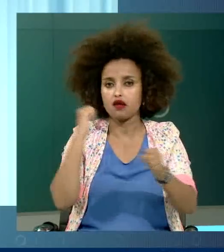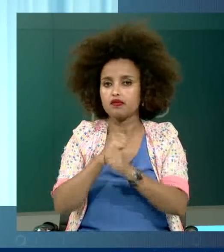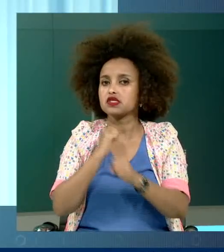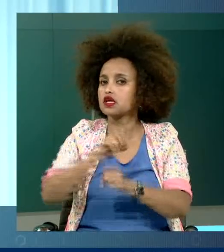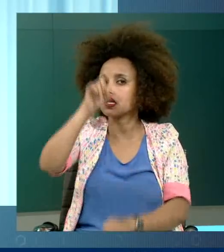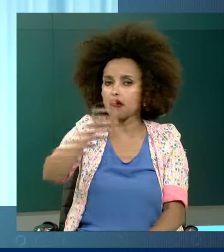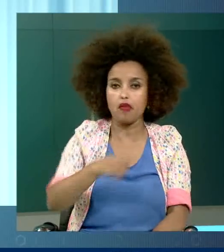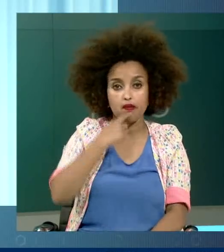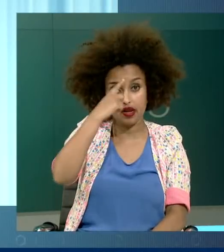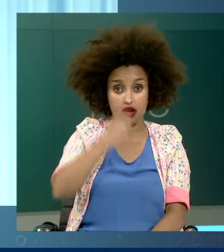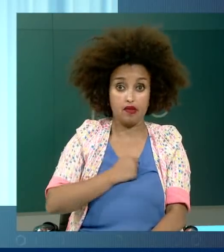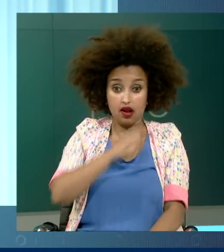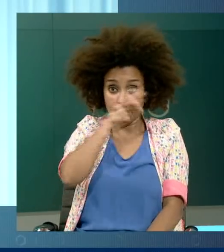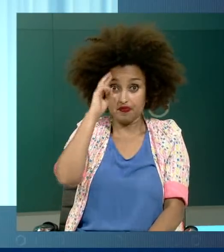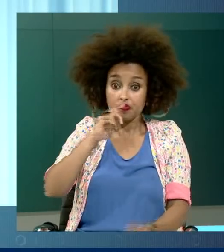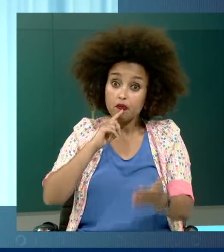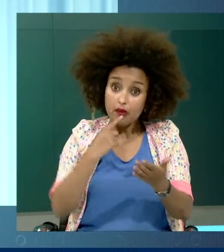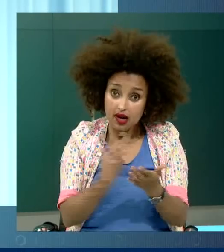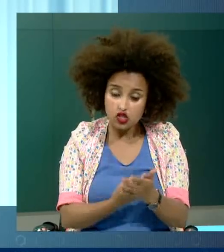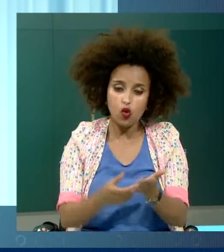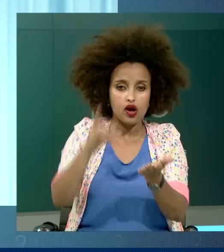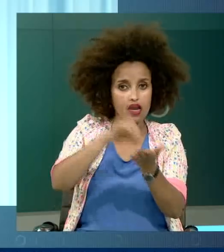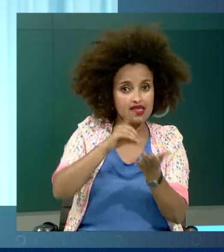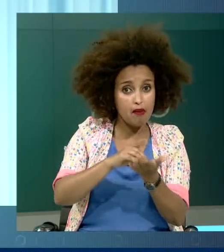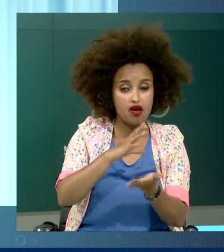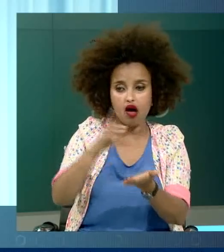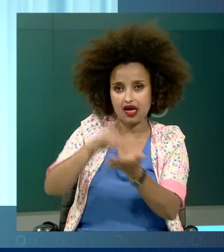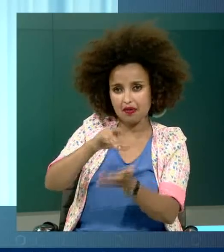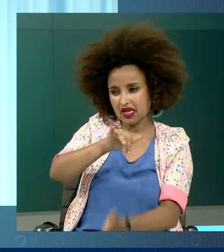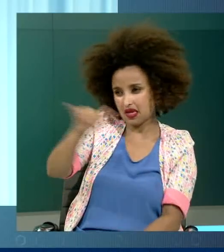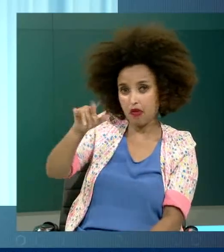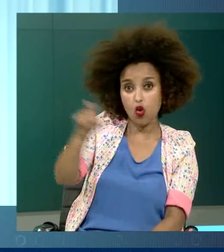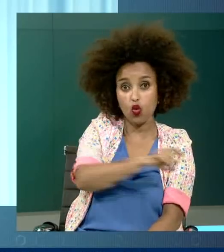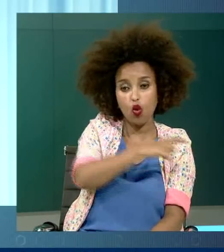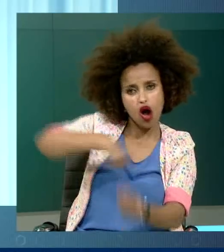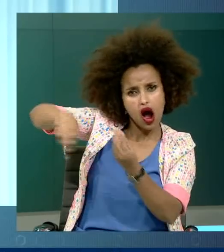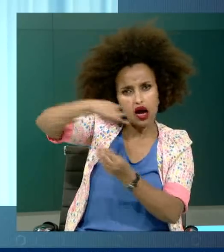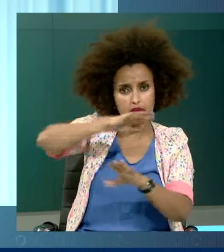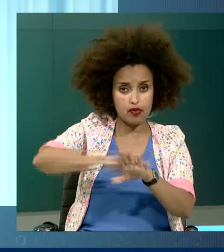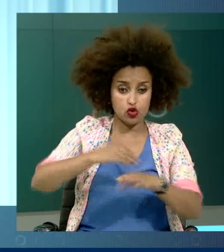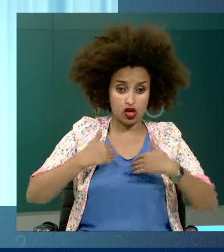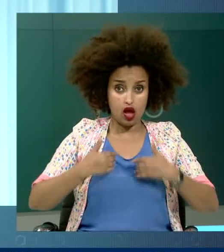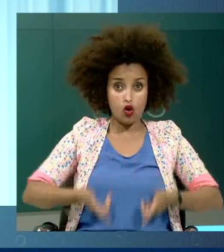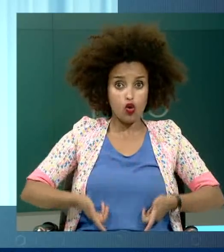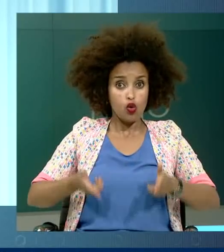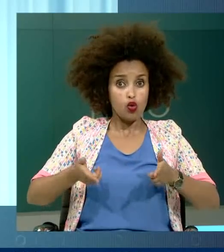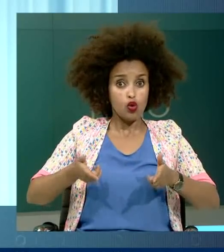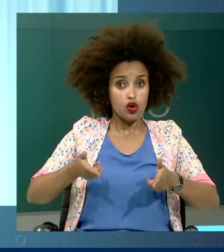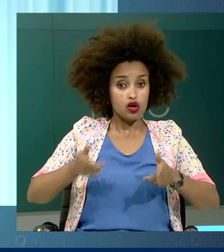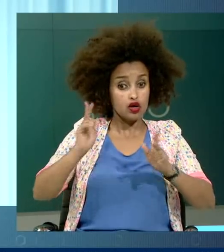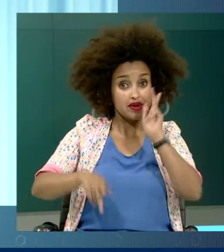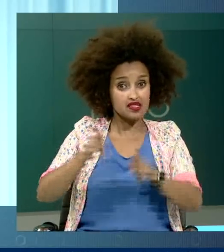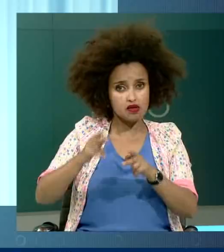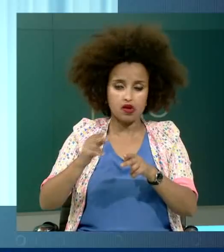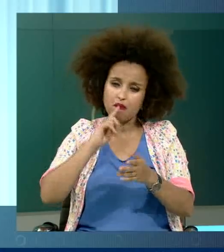እናምናለን። ምክንያቱም መረጃው በተለይ ከተማና ከተማ ቀመስ በሆኑ አካባቢዎች ላይ ያለው አብዛኛው ህብረተሰብ የመረጃ ጥረት አለበት ብለን